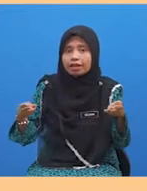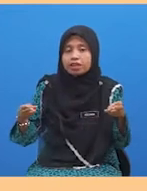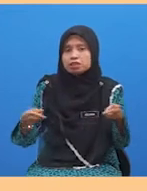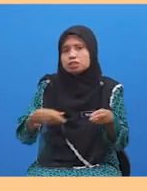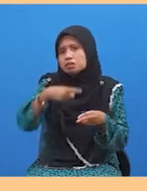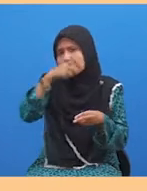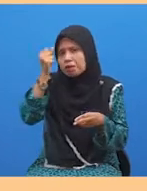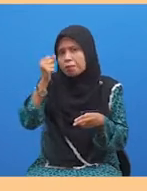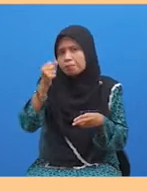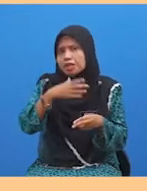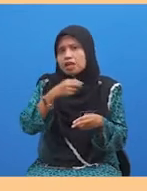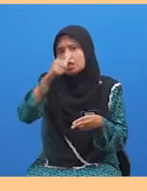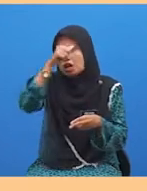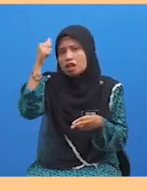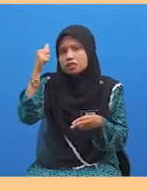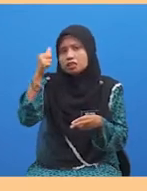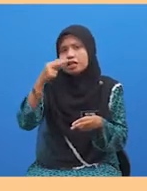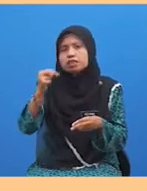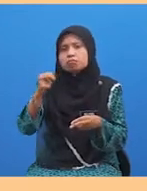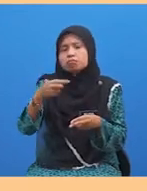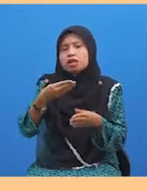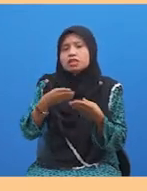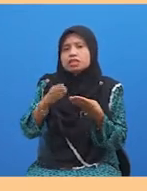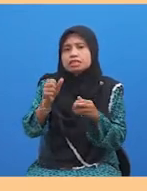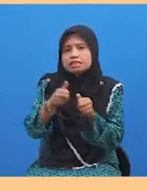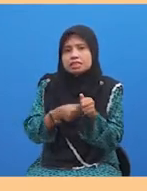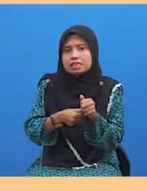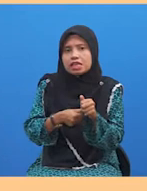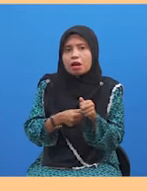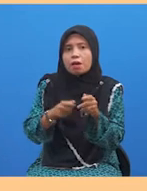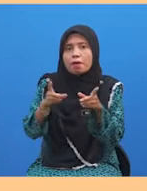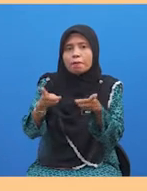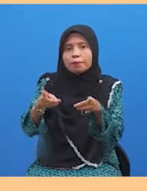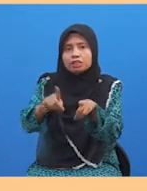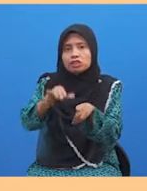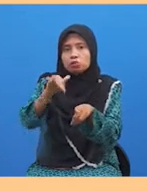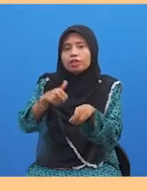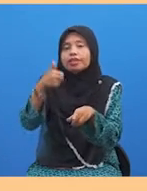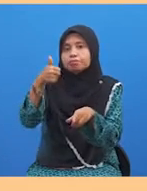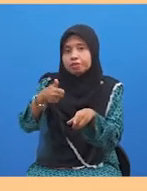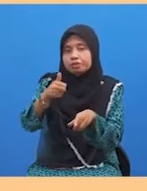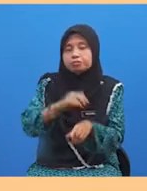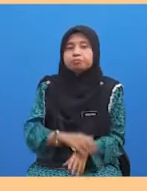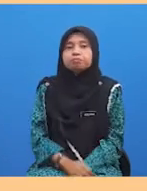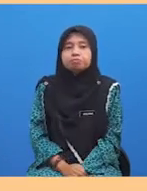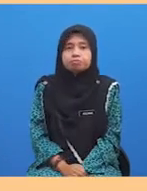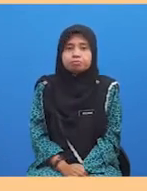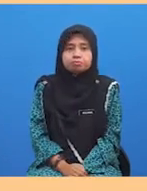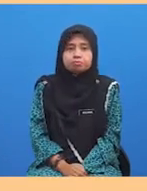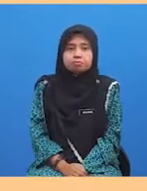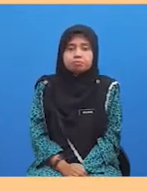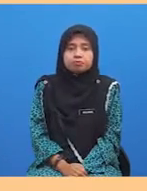dan alasan bagi setiap peristiwa yang dianggap menarik tersebut.